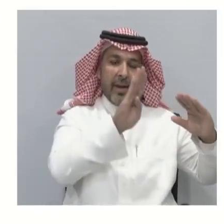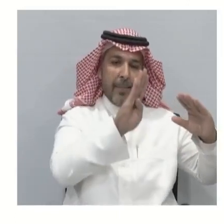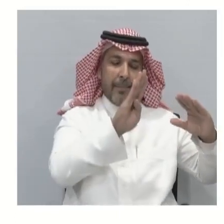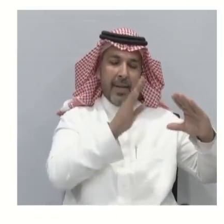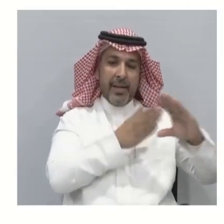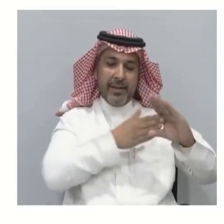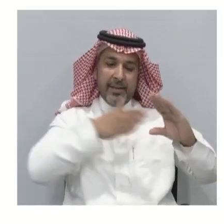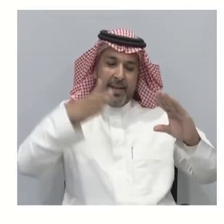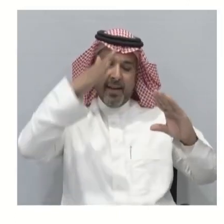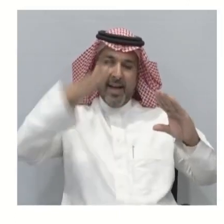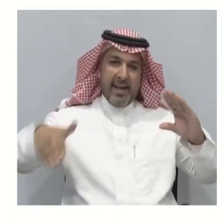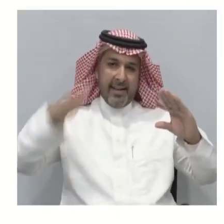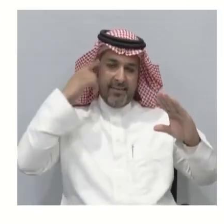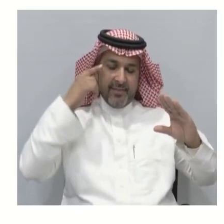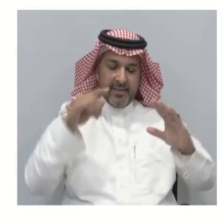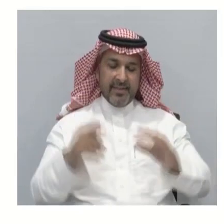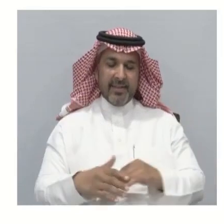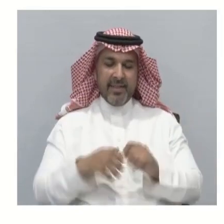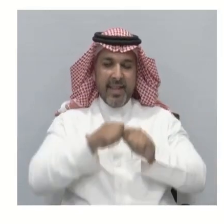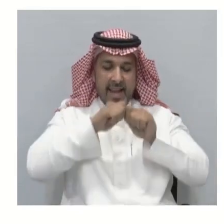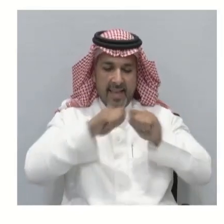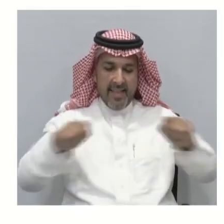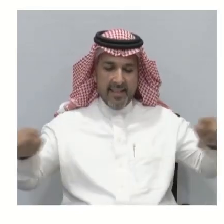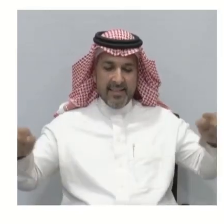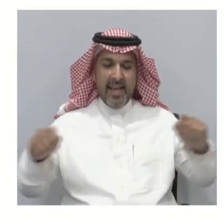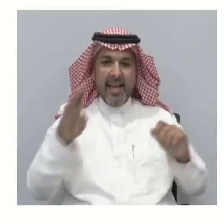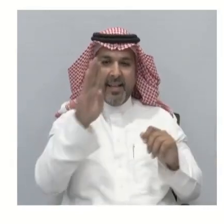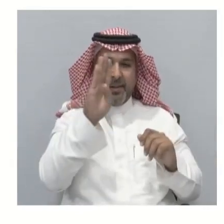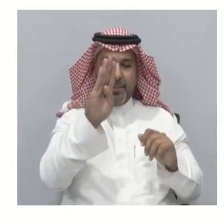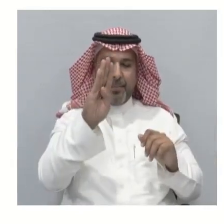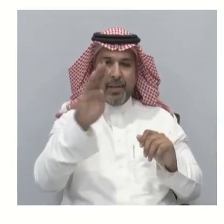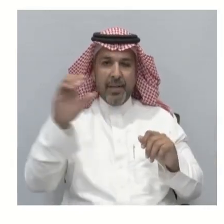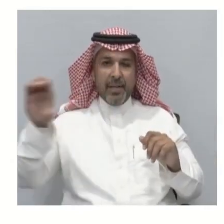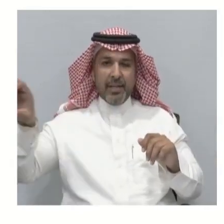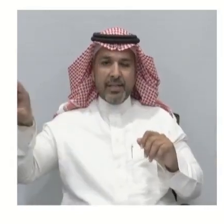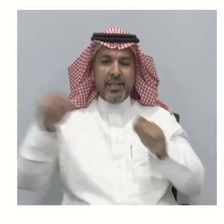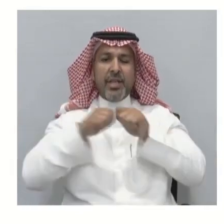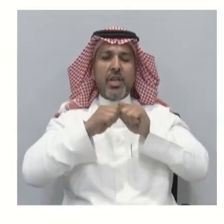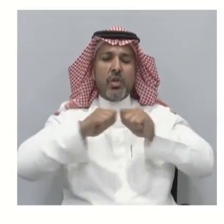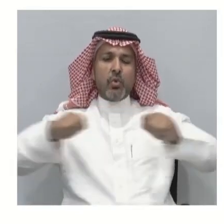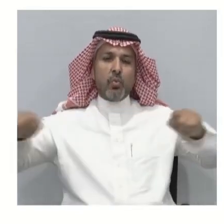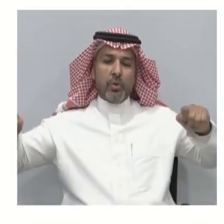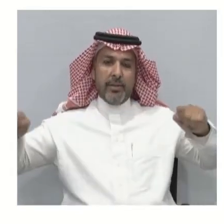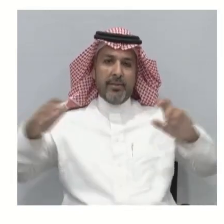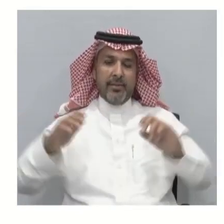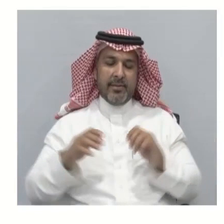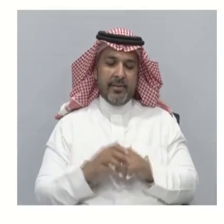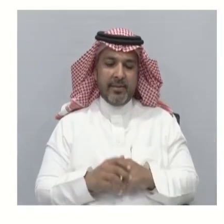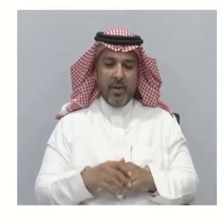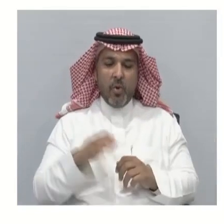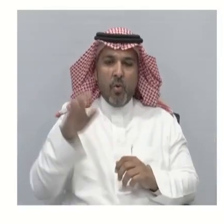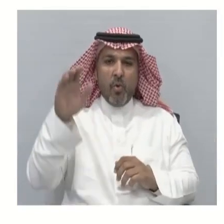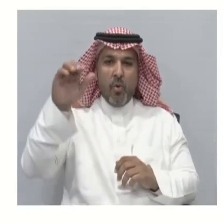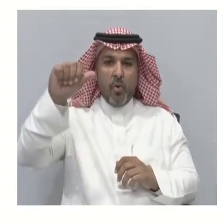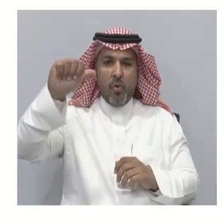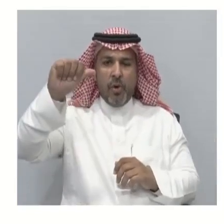هنا هي اكبر او اطول من قطعه المستقيمه اي س لذلك فان المسافه بين المصباحين تكون